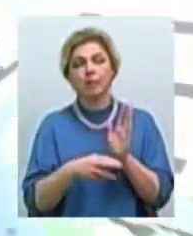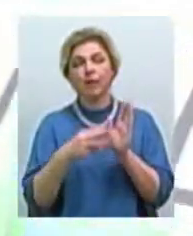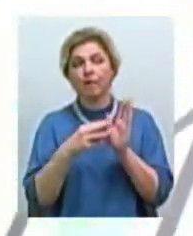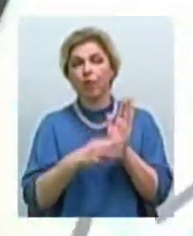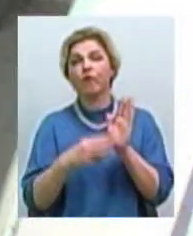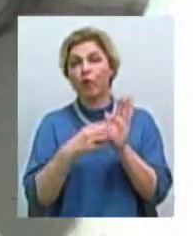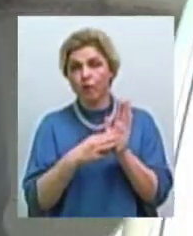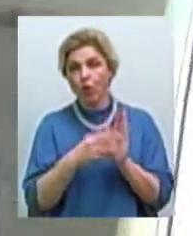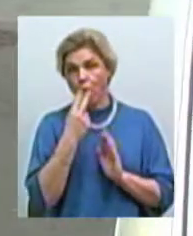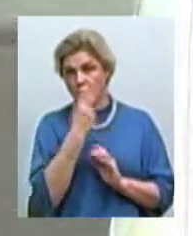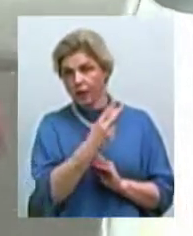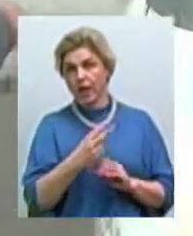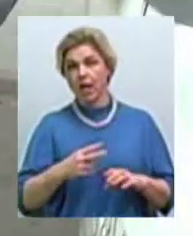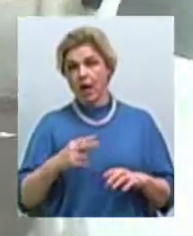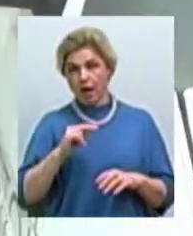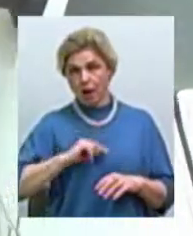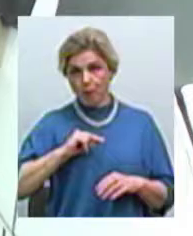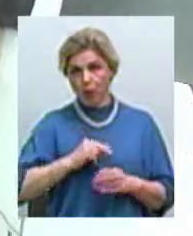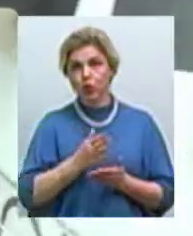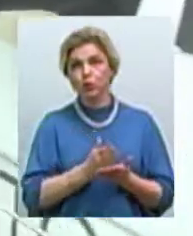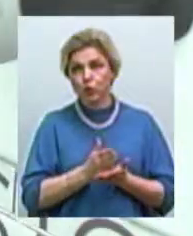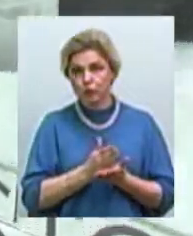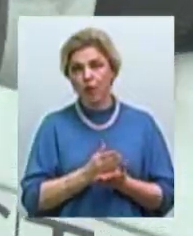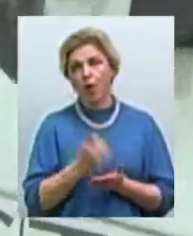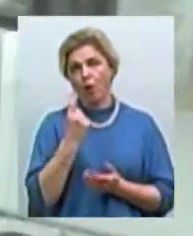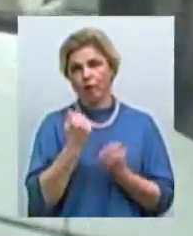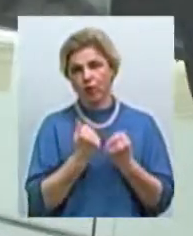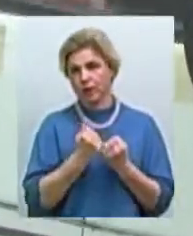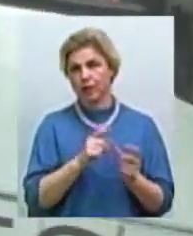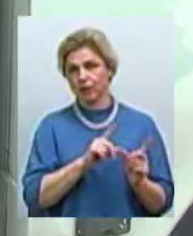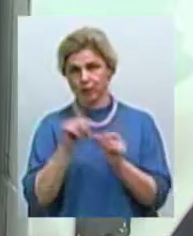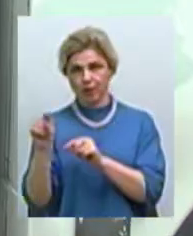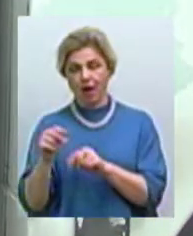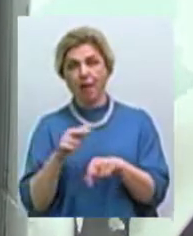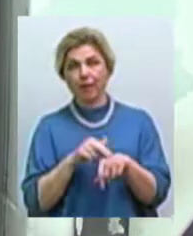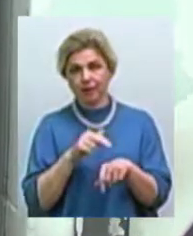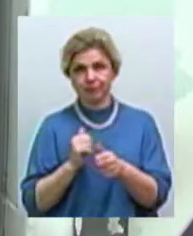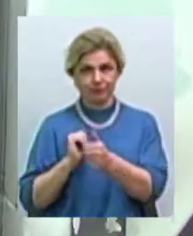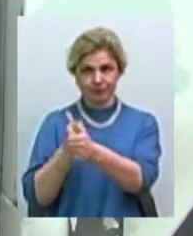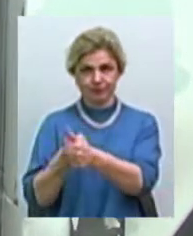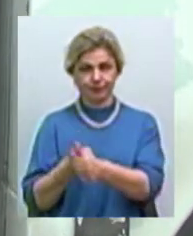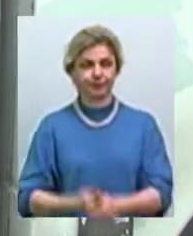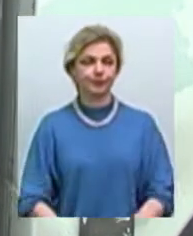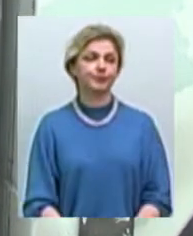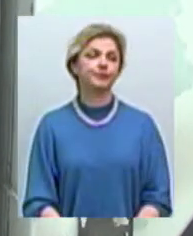машину Укртрансбезпеки, один з водіїв з'їжджає з маршруту. Інспектори наздоганяють.